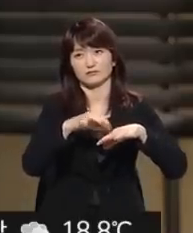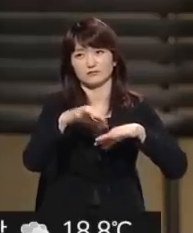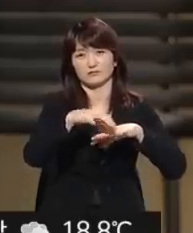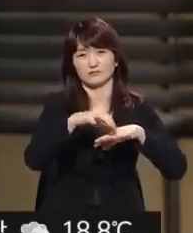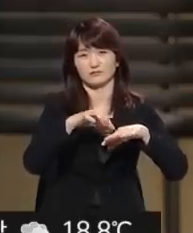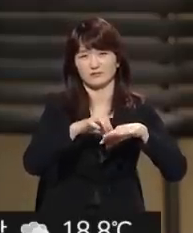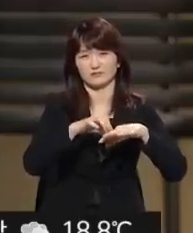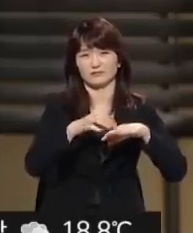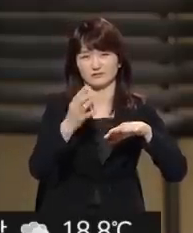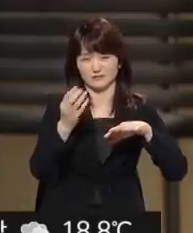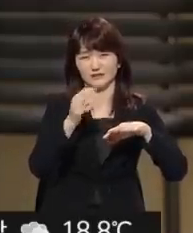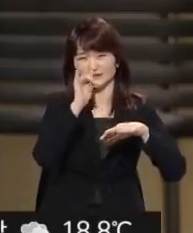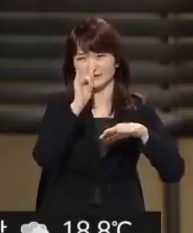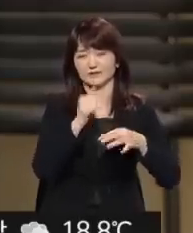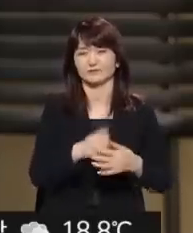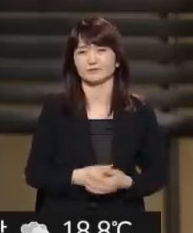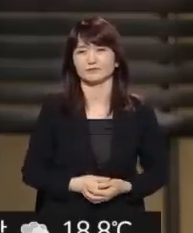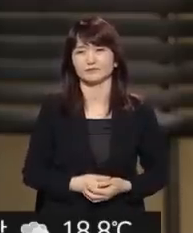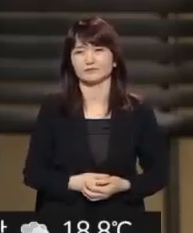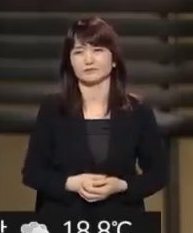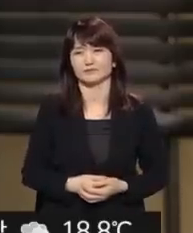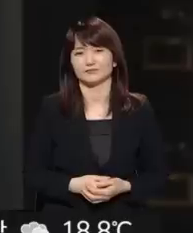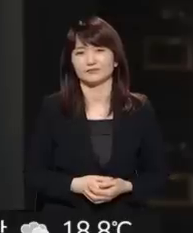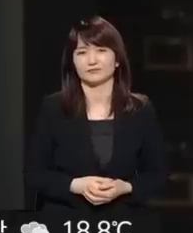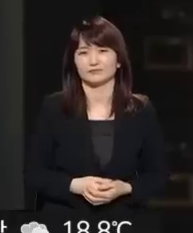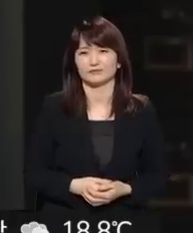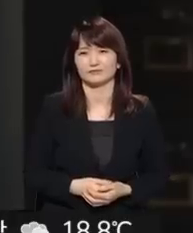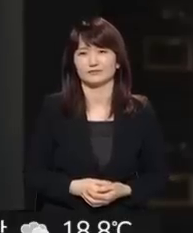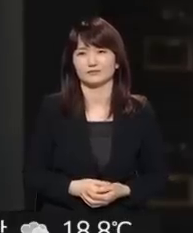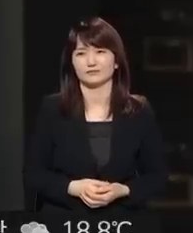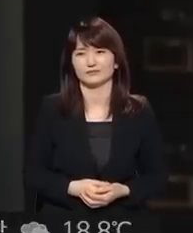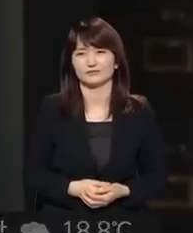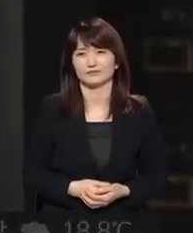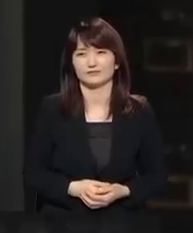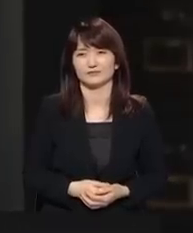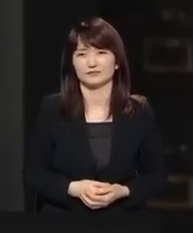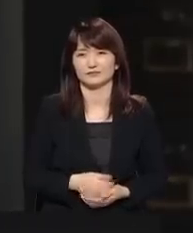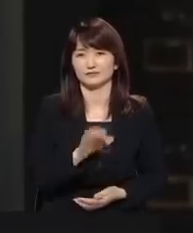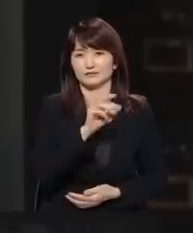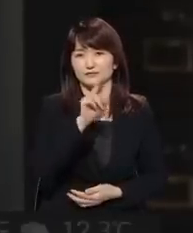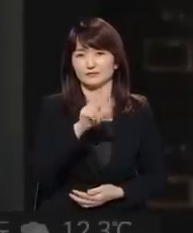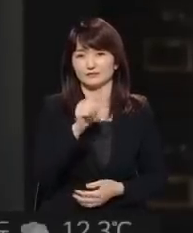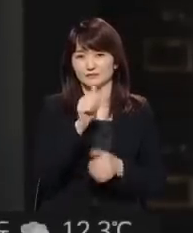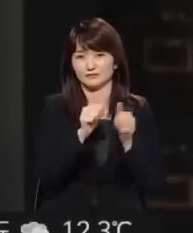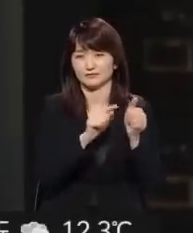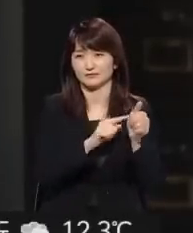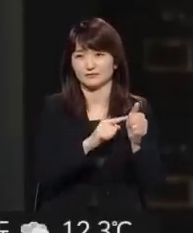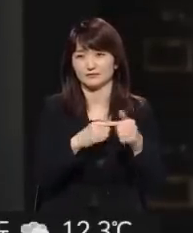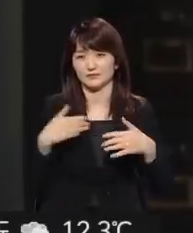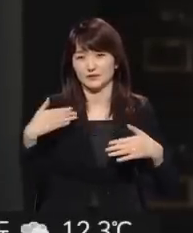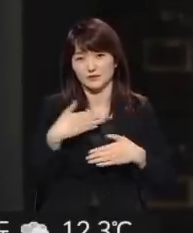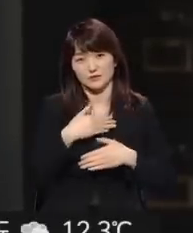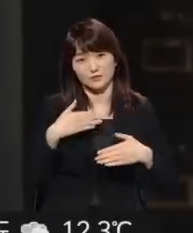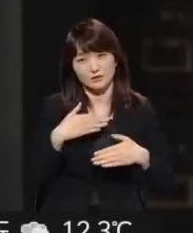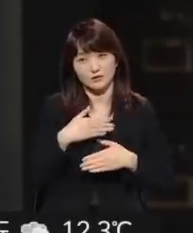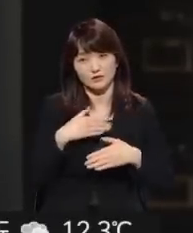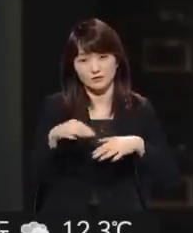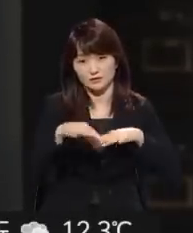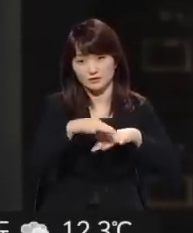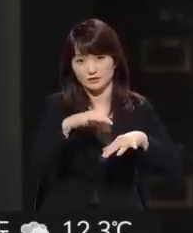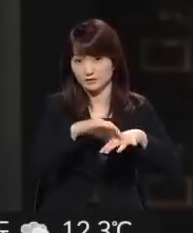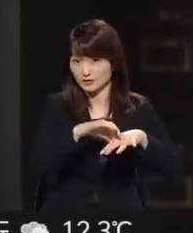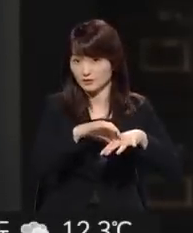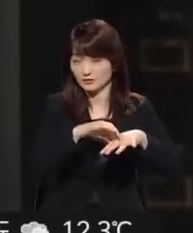몸 안에도 이경호처럼 그 우리 양변호사님은 어떠세요 그 혹시 샤워나 이런 거 하실 때도 계속